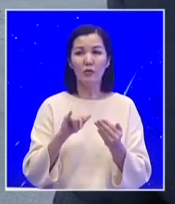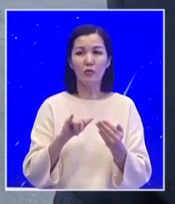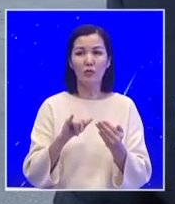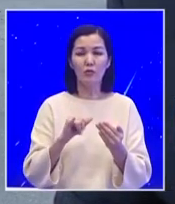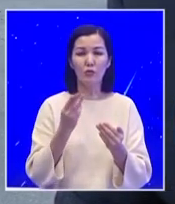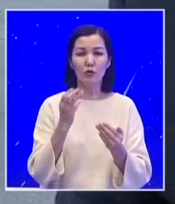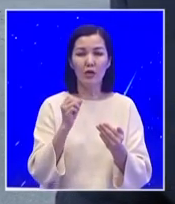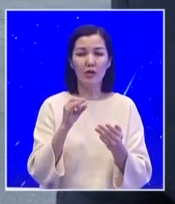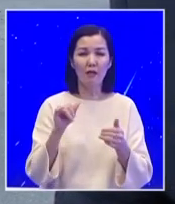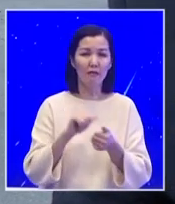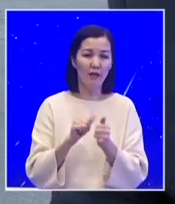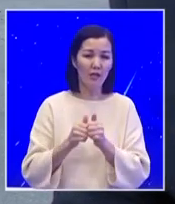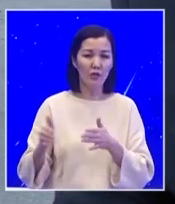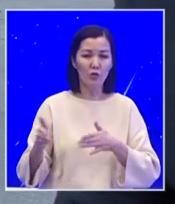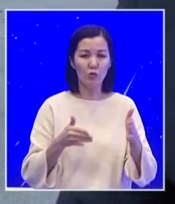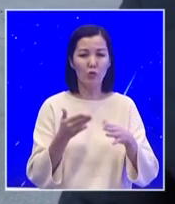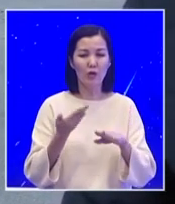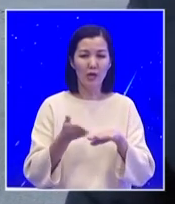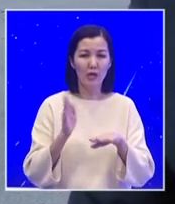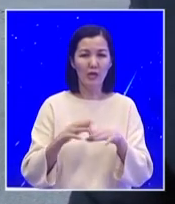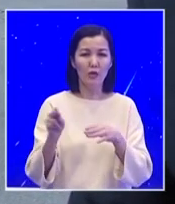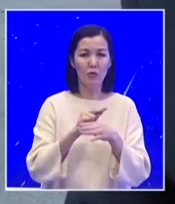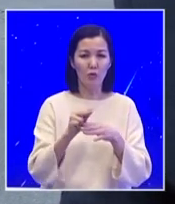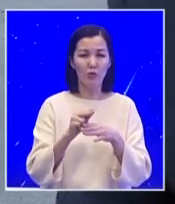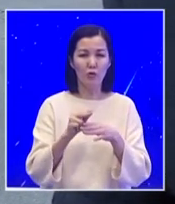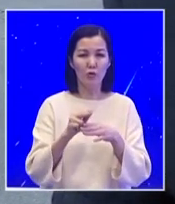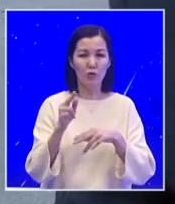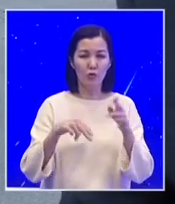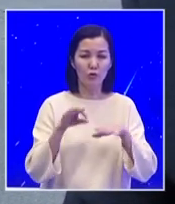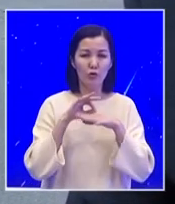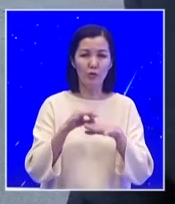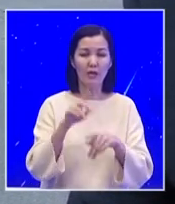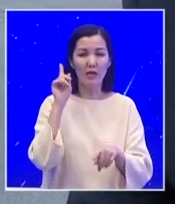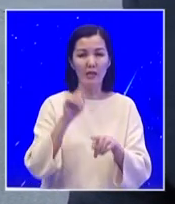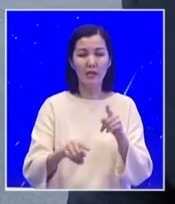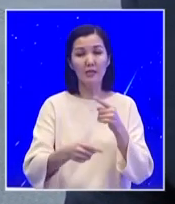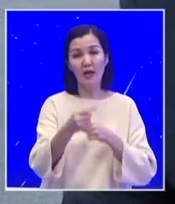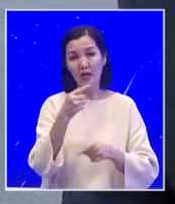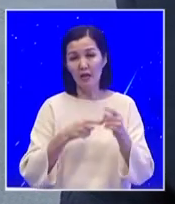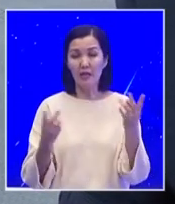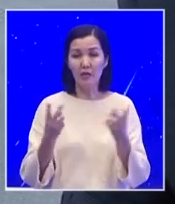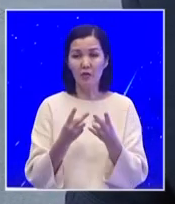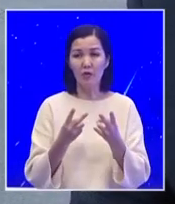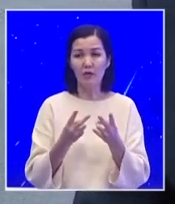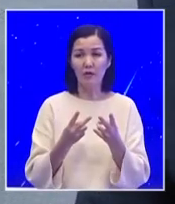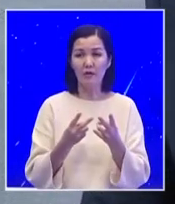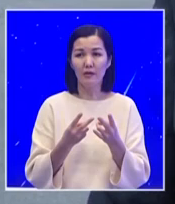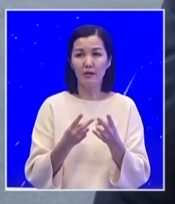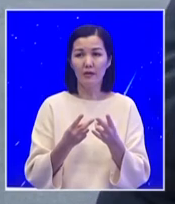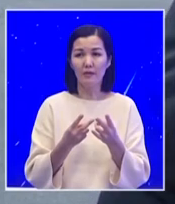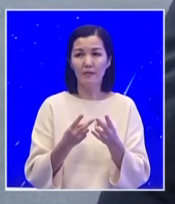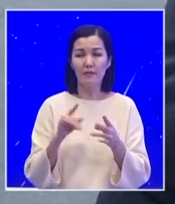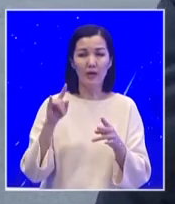жол, тас жол өте нашар. Сол үшін тездетіп жұмыстарыңды бітіріп, тез барып қайтқанға,